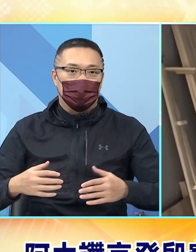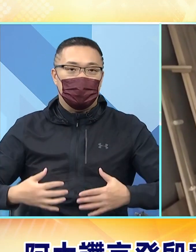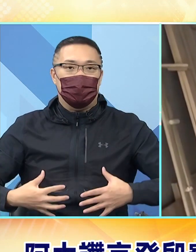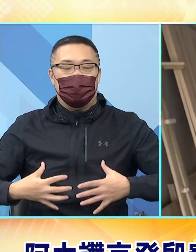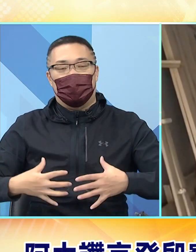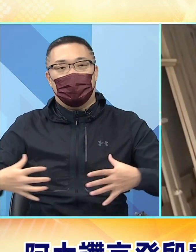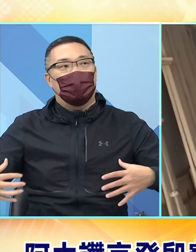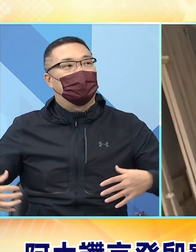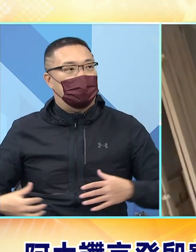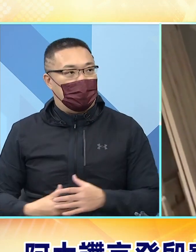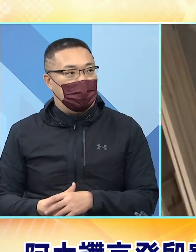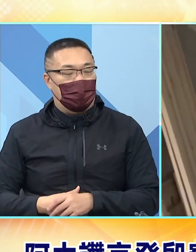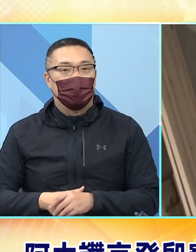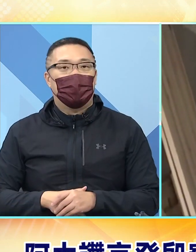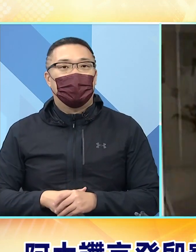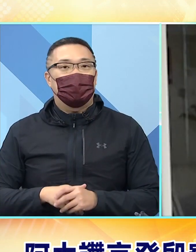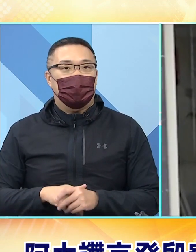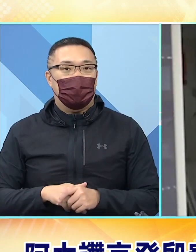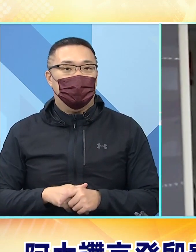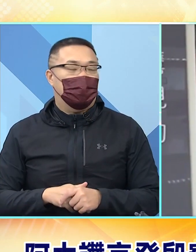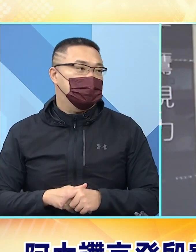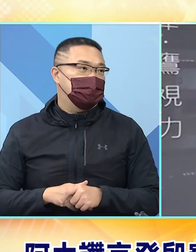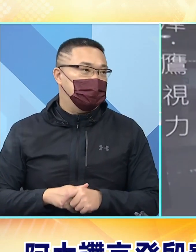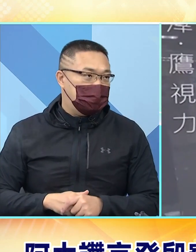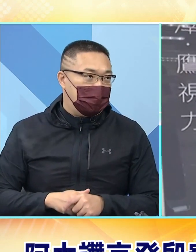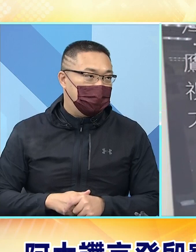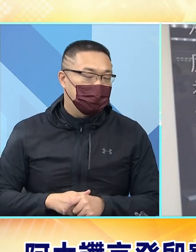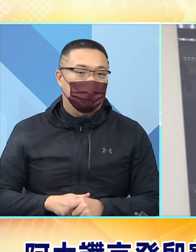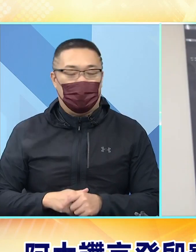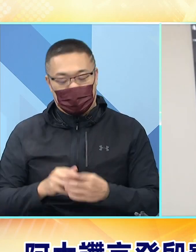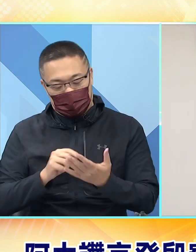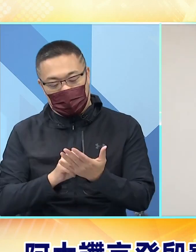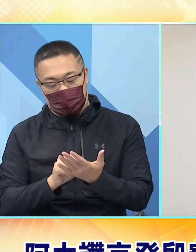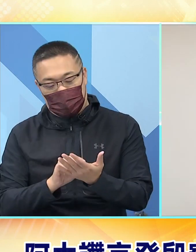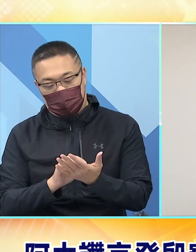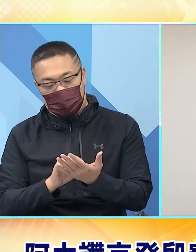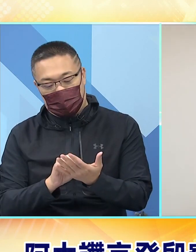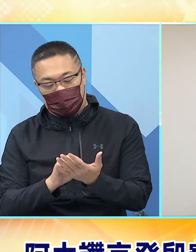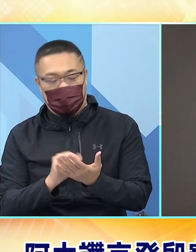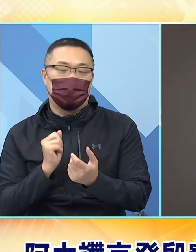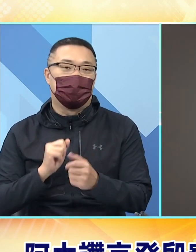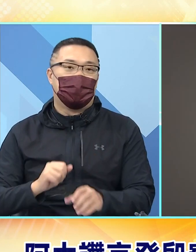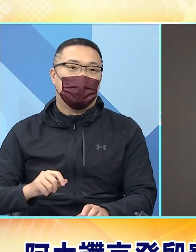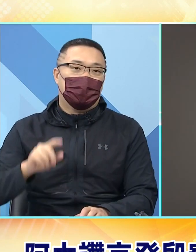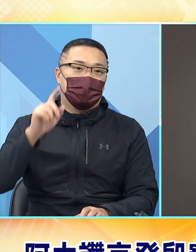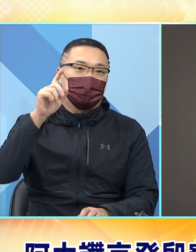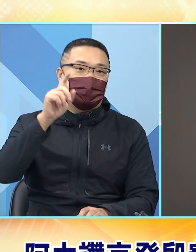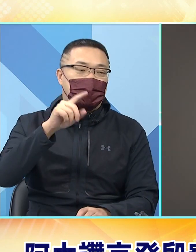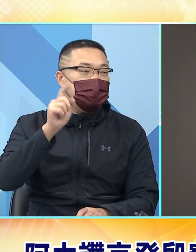货机的那个货舱啊，大概要装几架？好，他算了一下，哦，好，